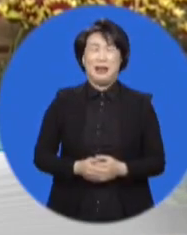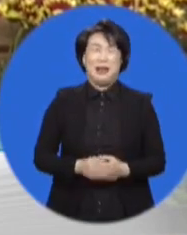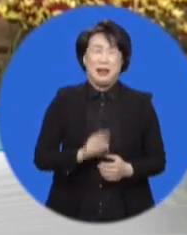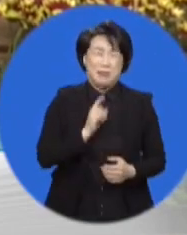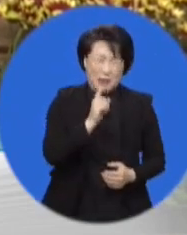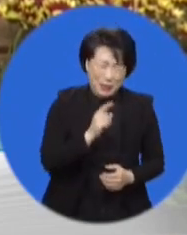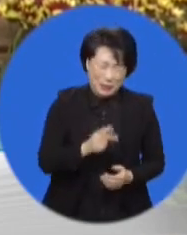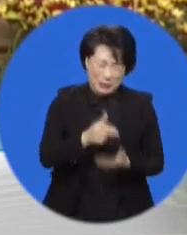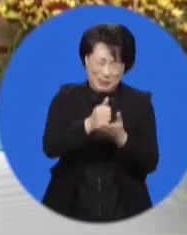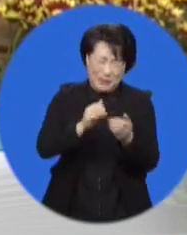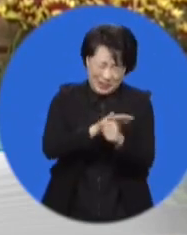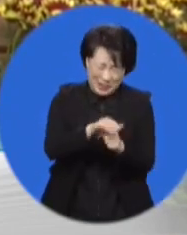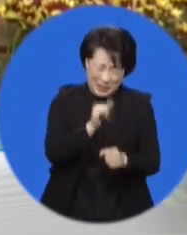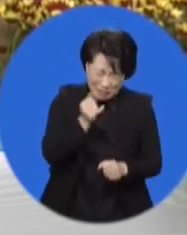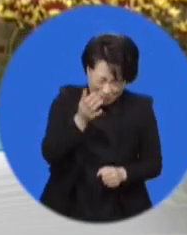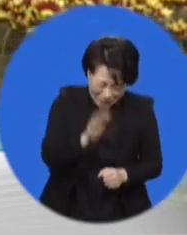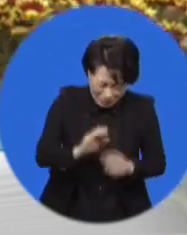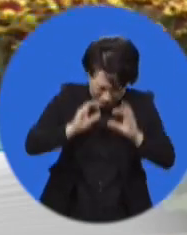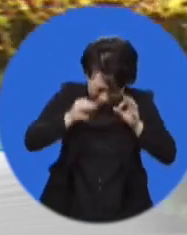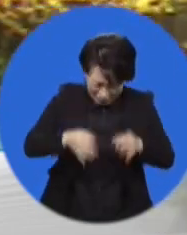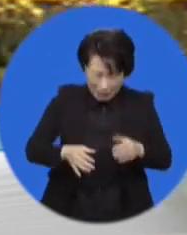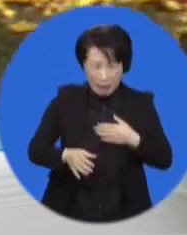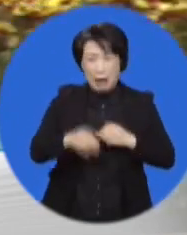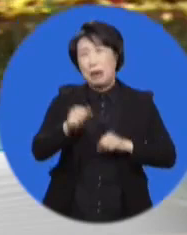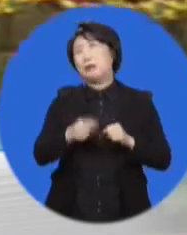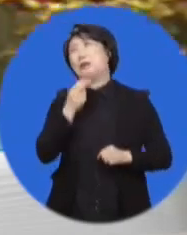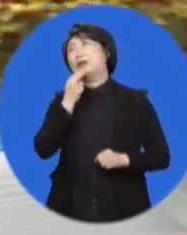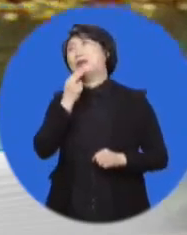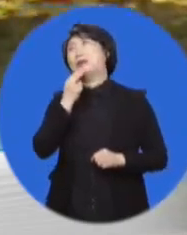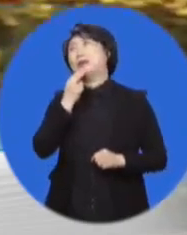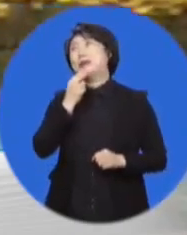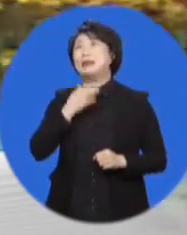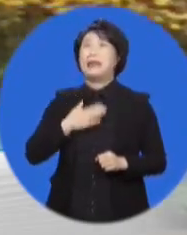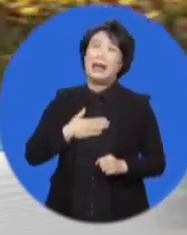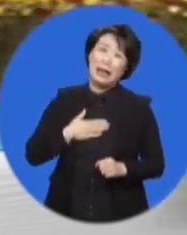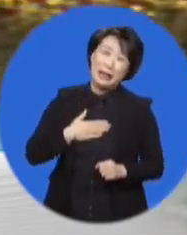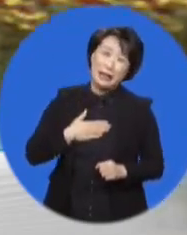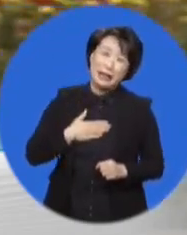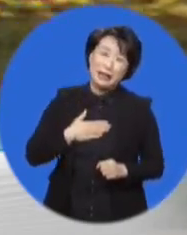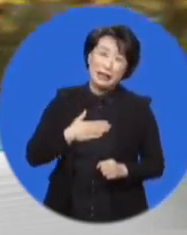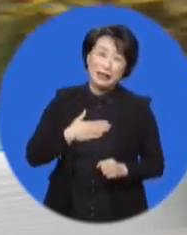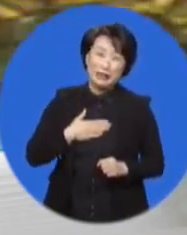말로는 주님 사랑했는데 행동으로 못했어요.